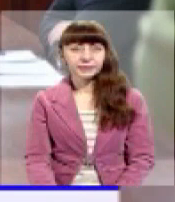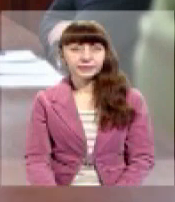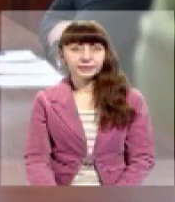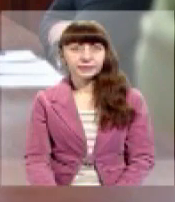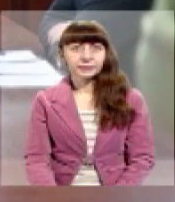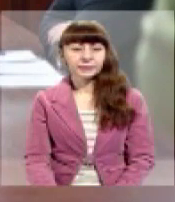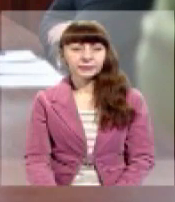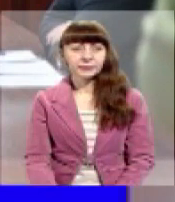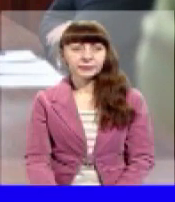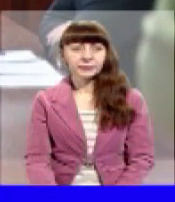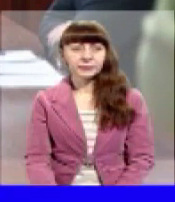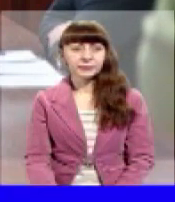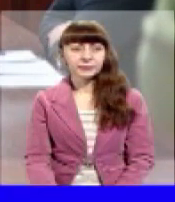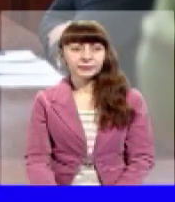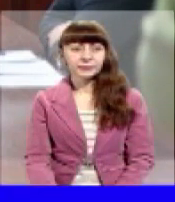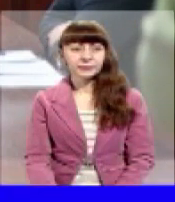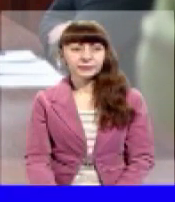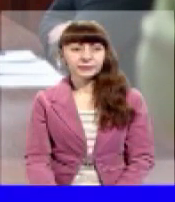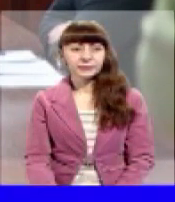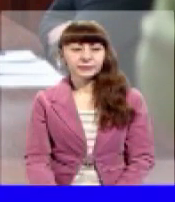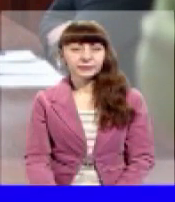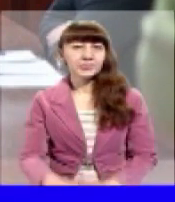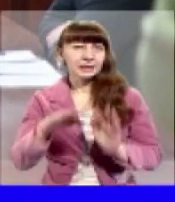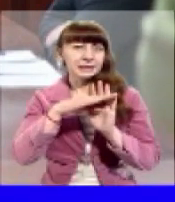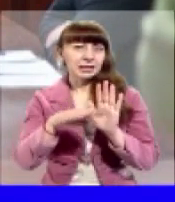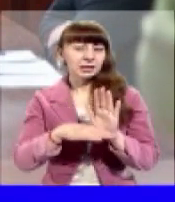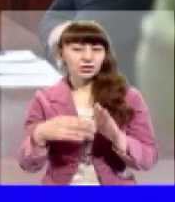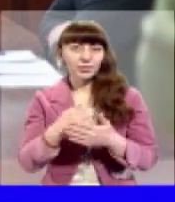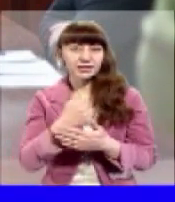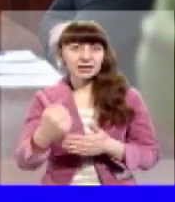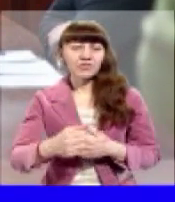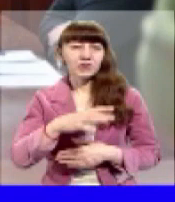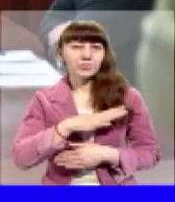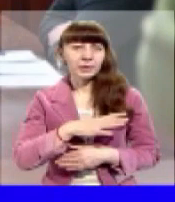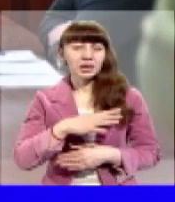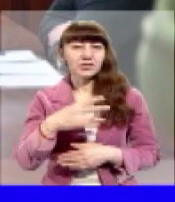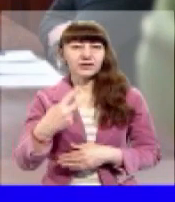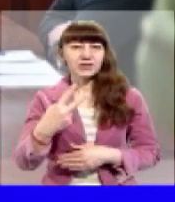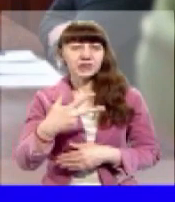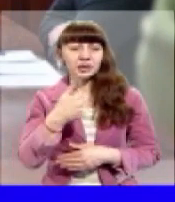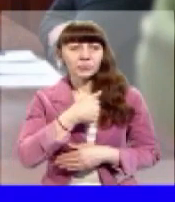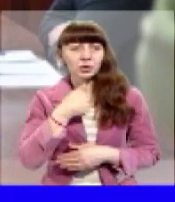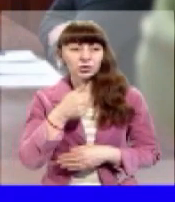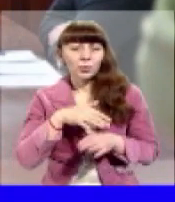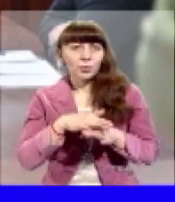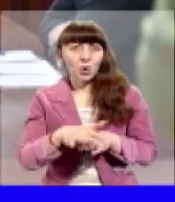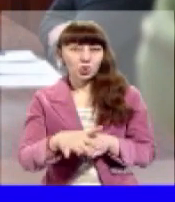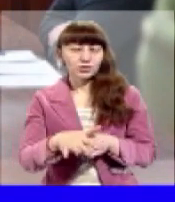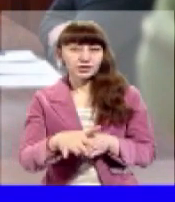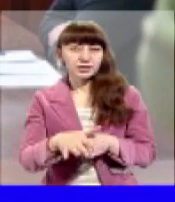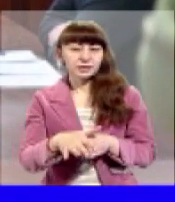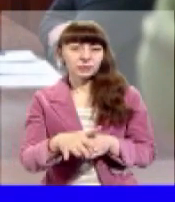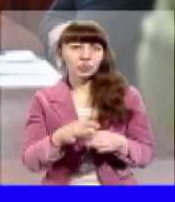қол жеткізілді. Бірақ кейбір әкімдердің макроэкономикалық көрсеткіштердің оң